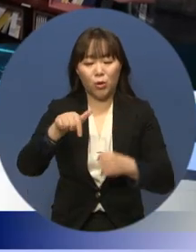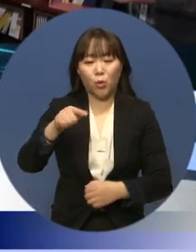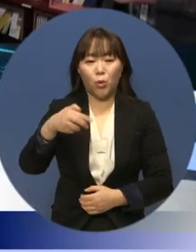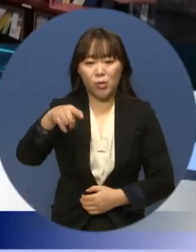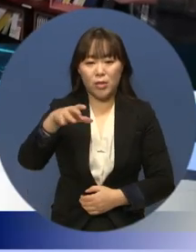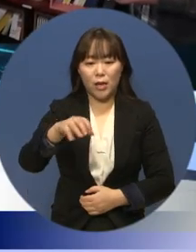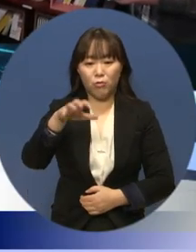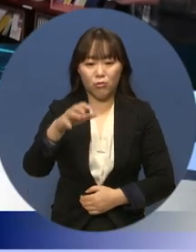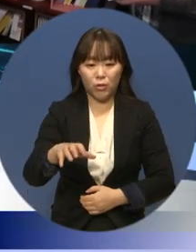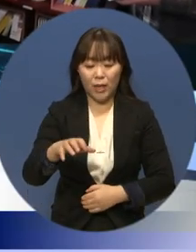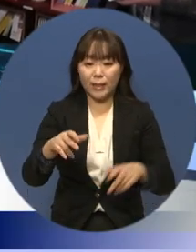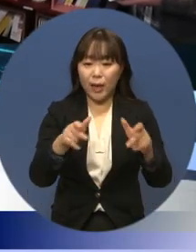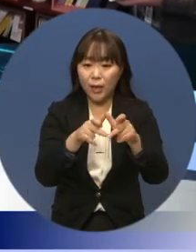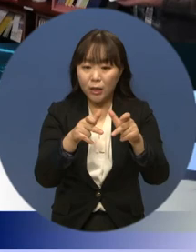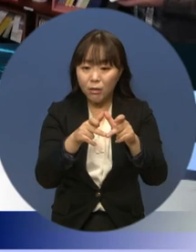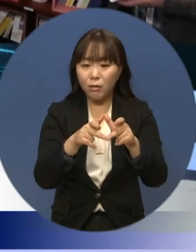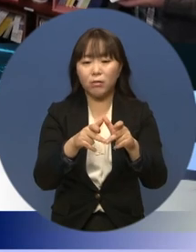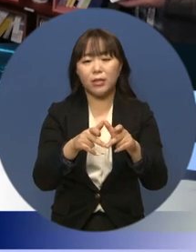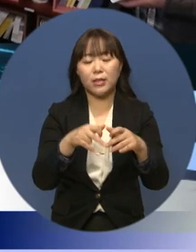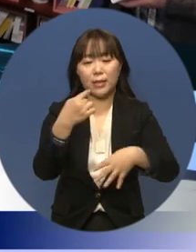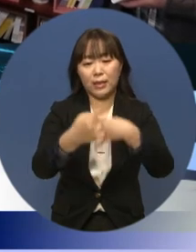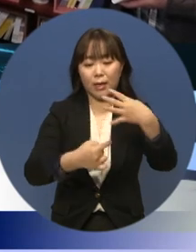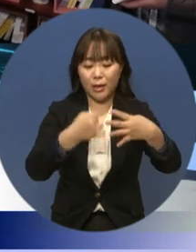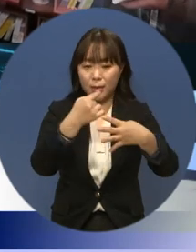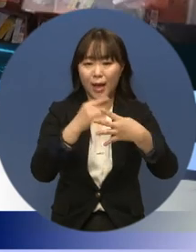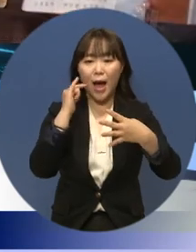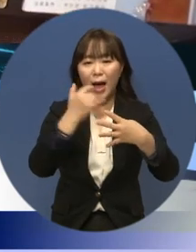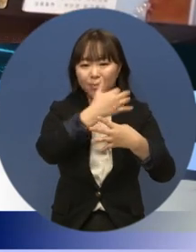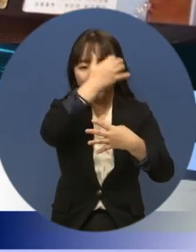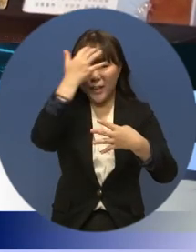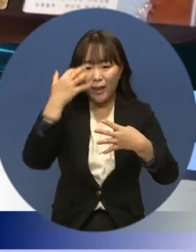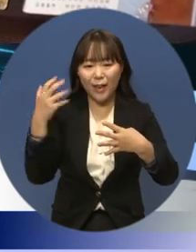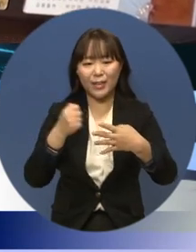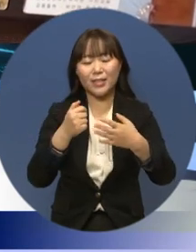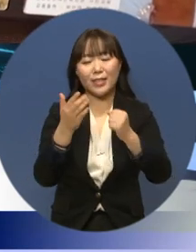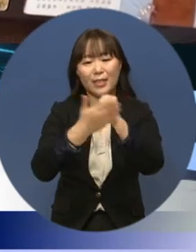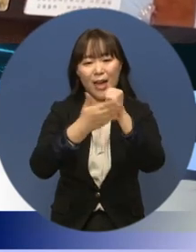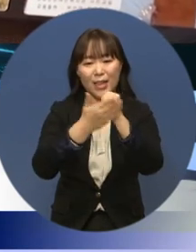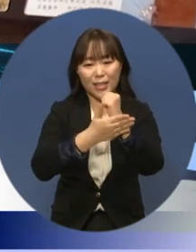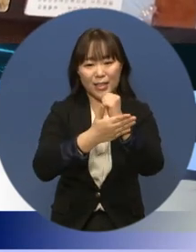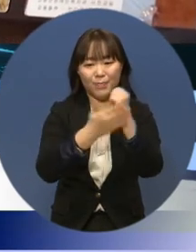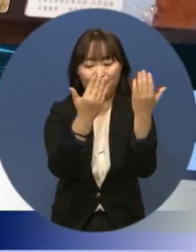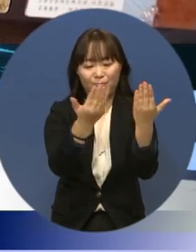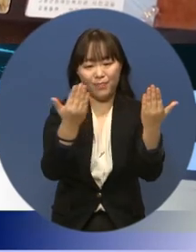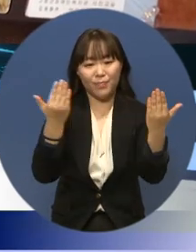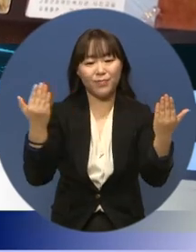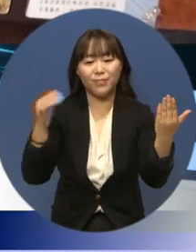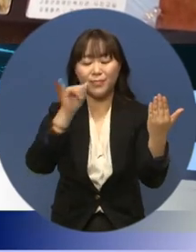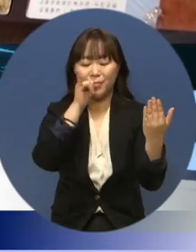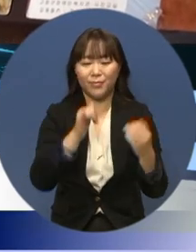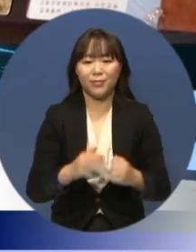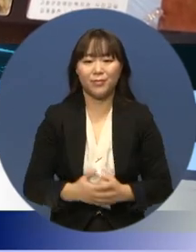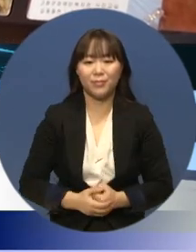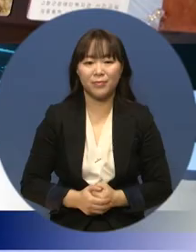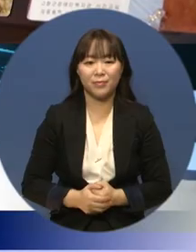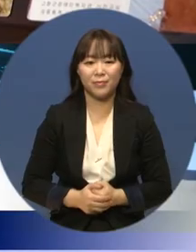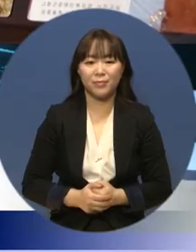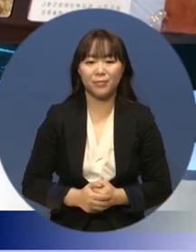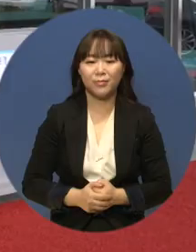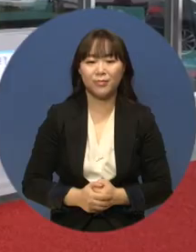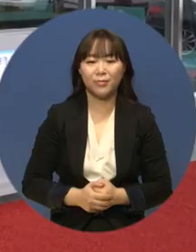고창군 장애인들이 고창군의 사계절을 아름답게 담은 사진 전시회를 열었습니다. 보도에 정아영